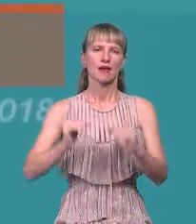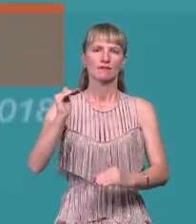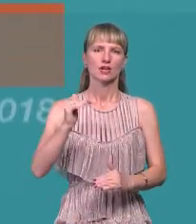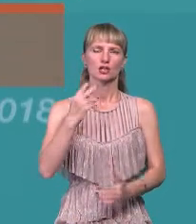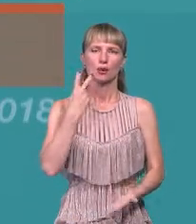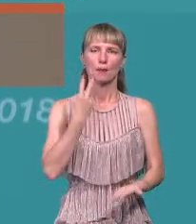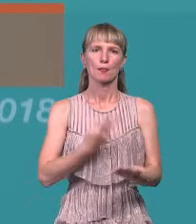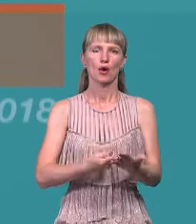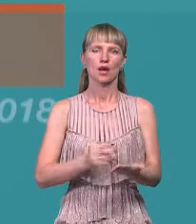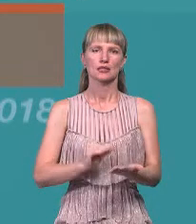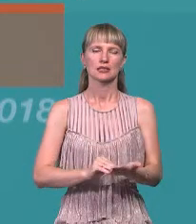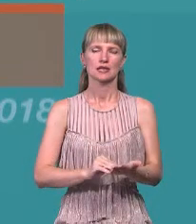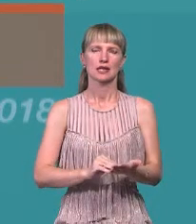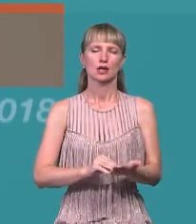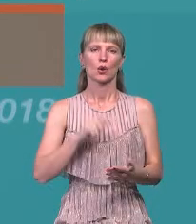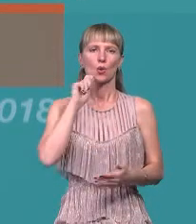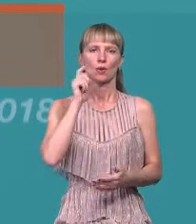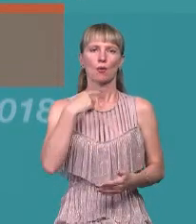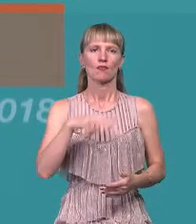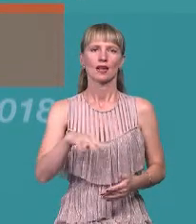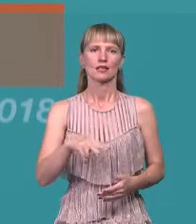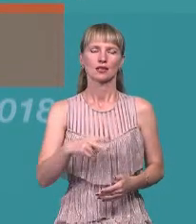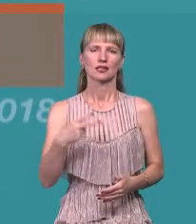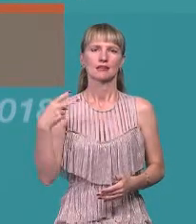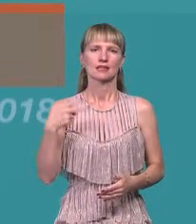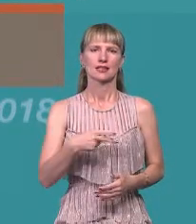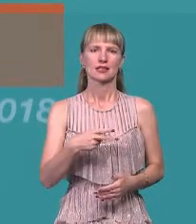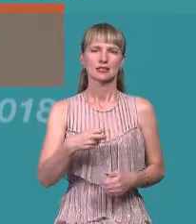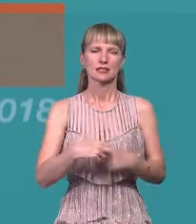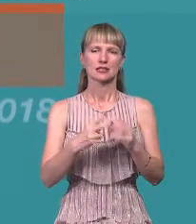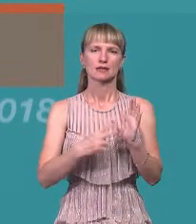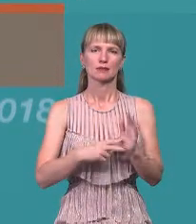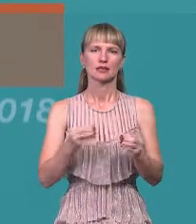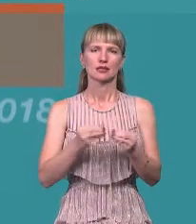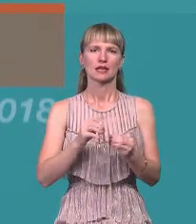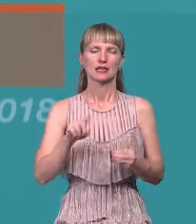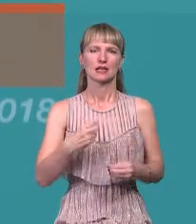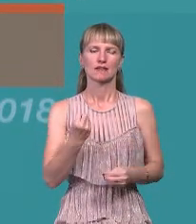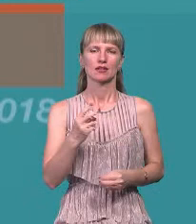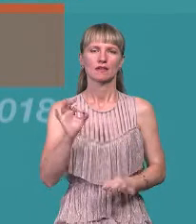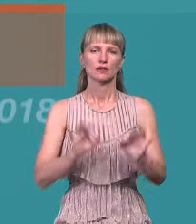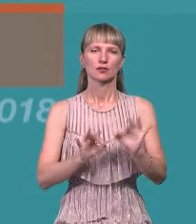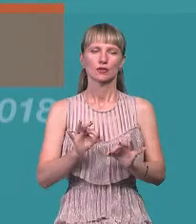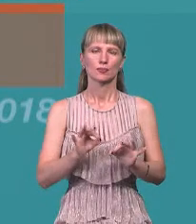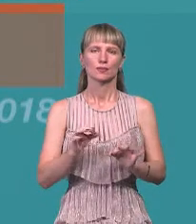найвищі показники. Українська мова література 2017 рік 10,12%,